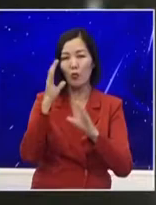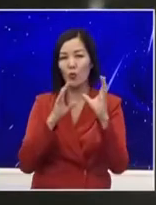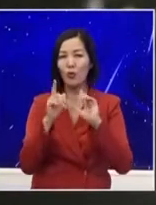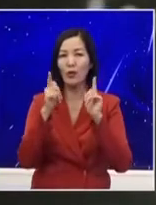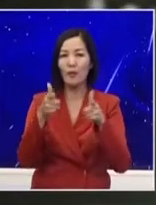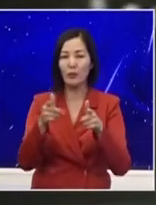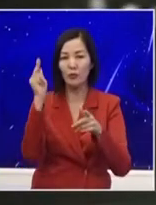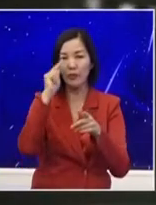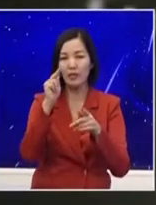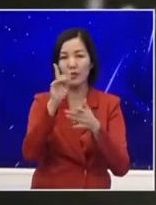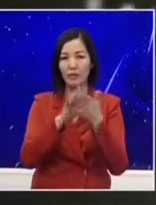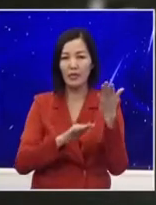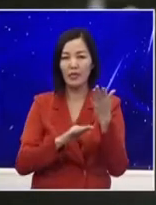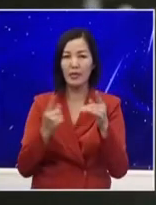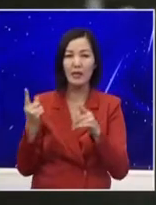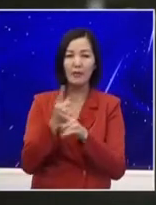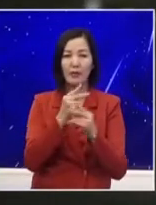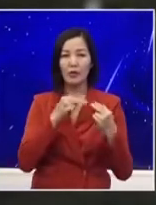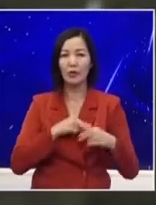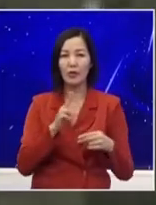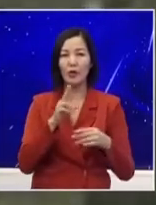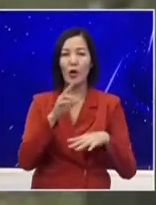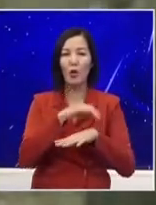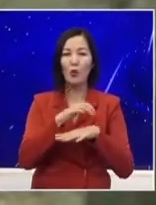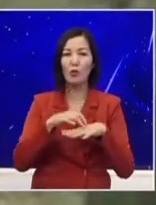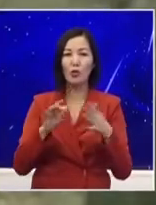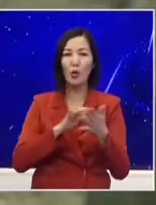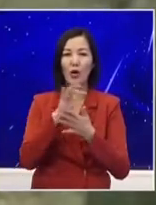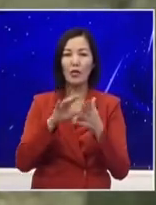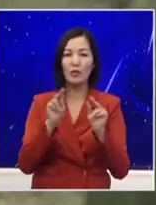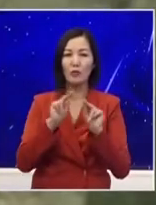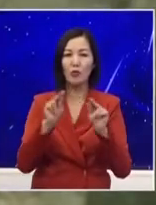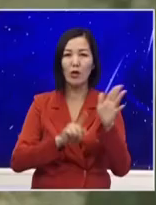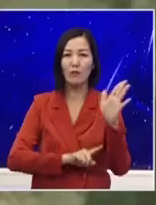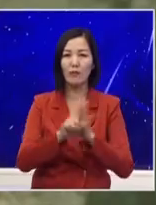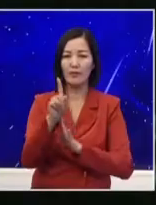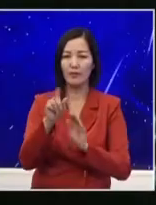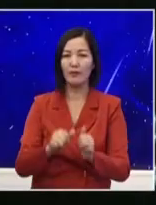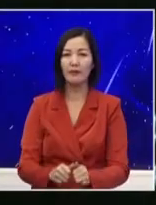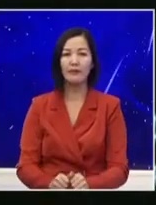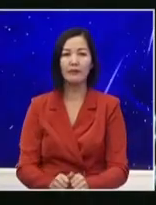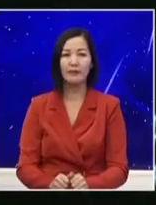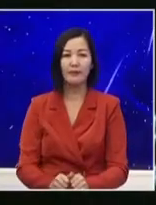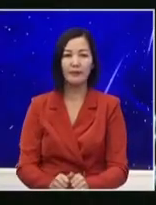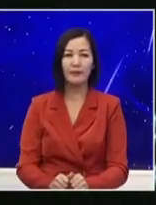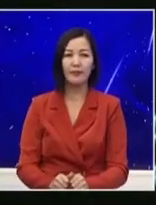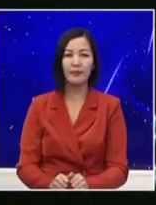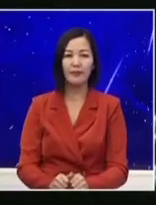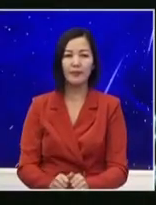орындарында шыңдады. Алғашқы еңбек жолы Көкшетау қаласындағы ұстаздық жолдан басталыпты.